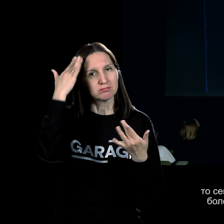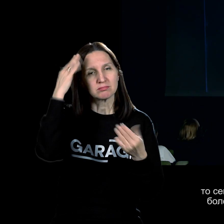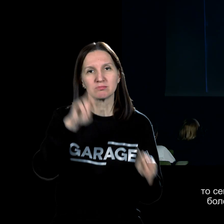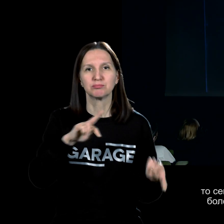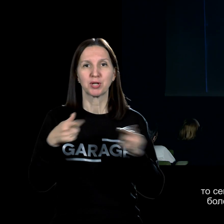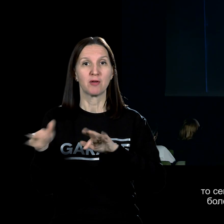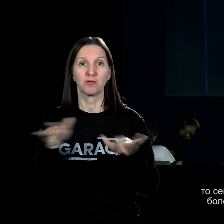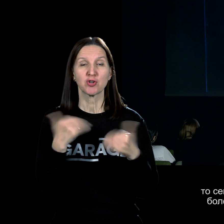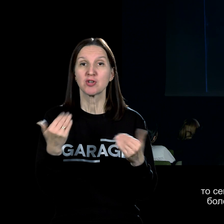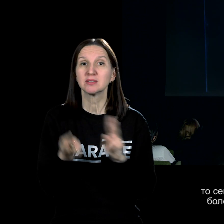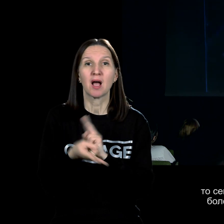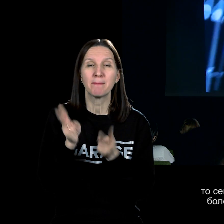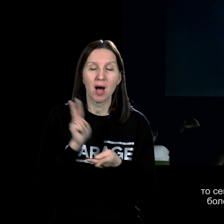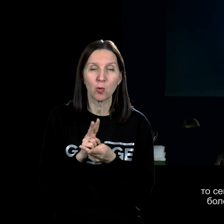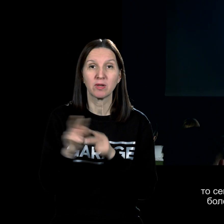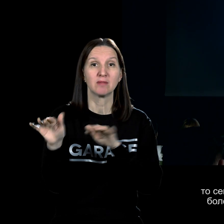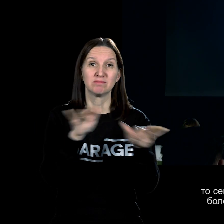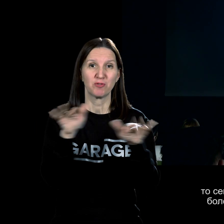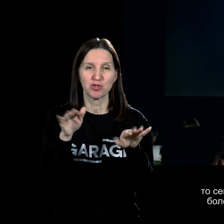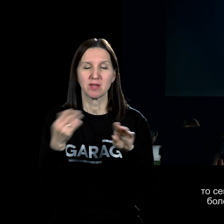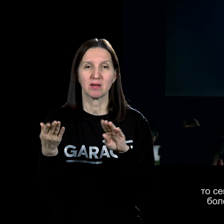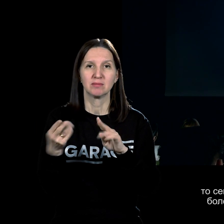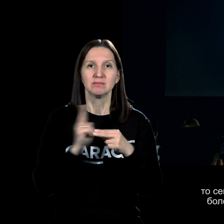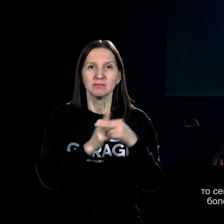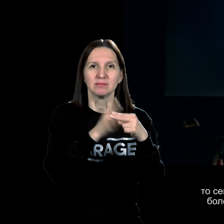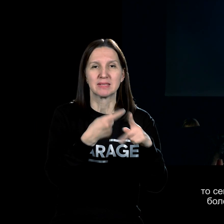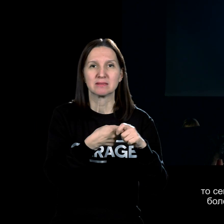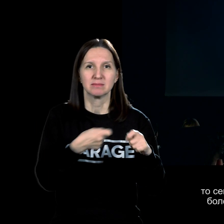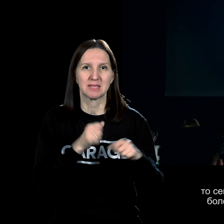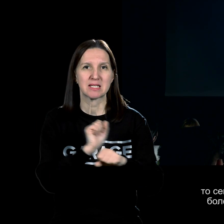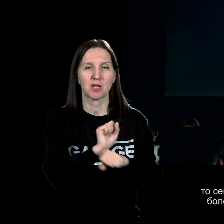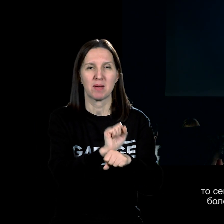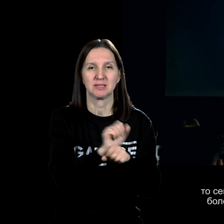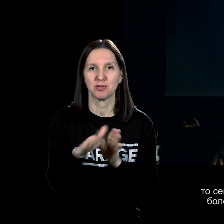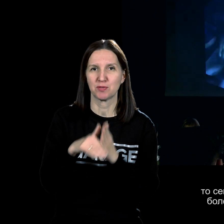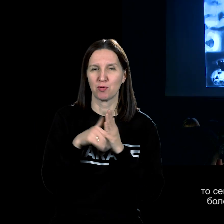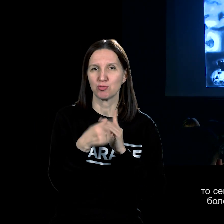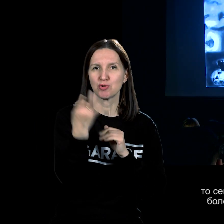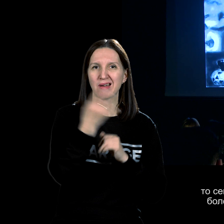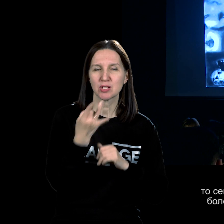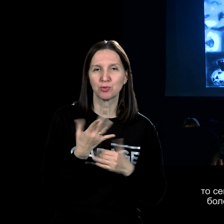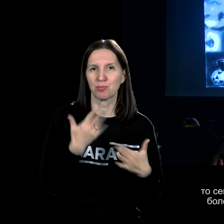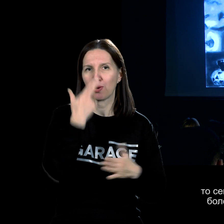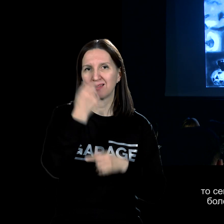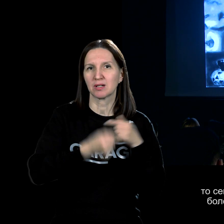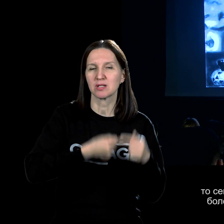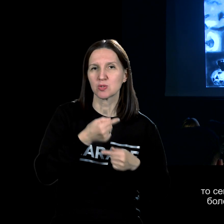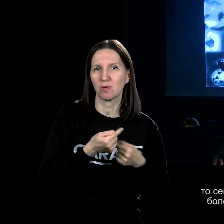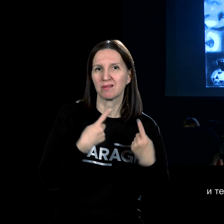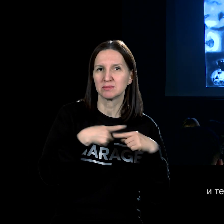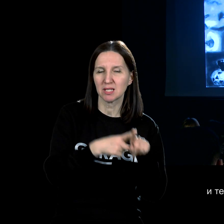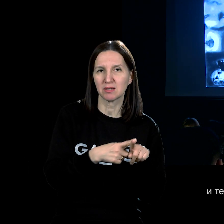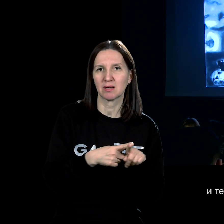чтобы замедлить, затормозить при помощи рисунка, да, при помощи более традиционных средств